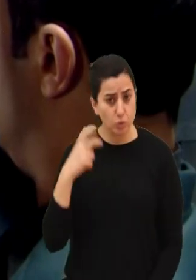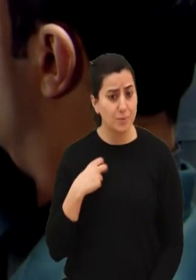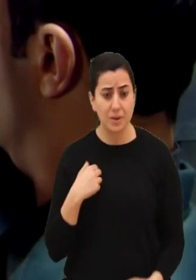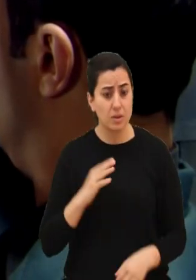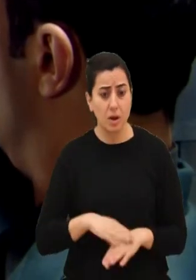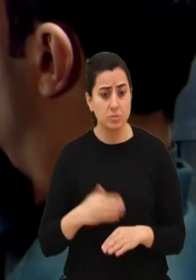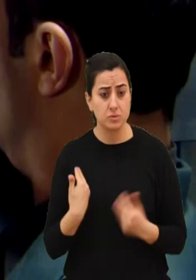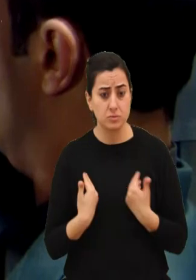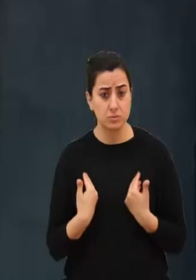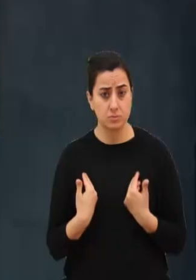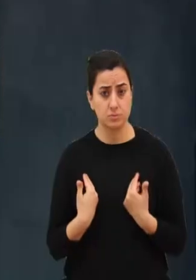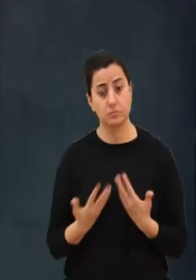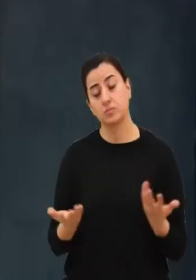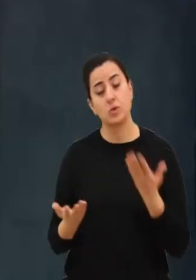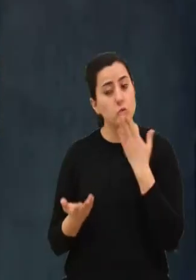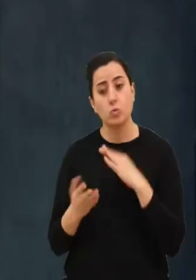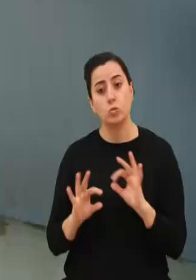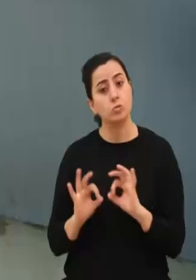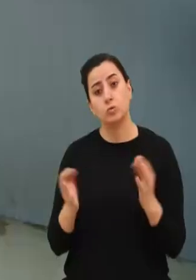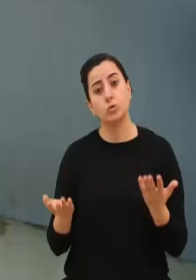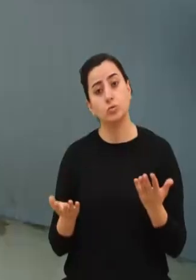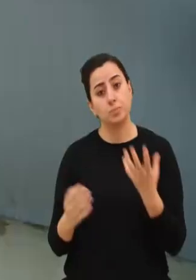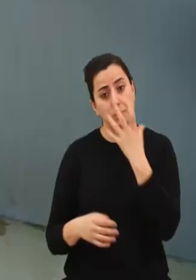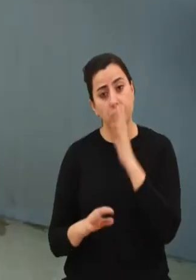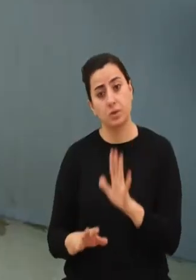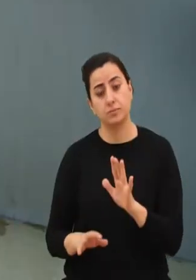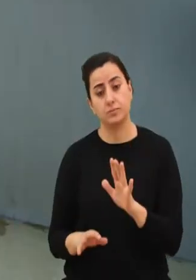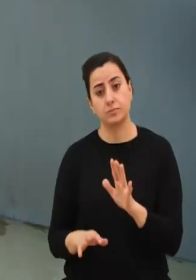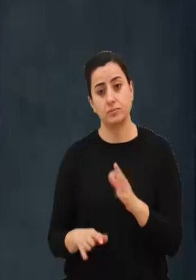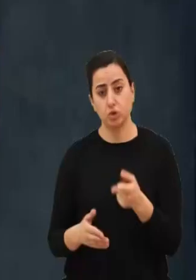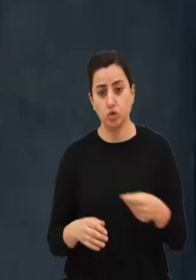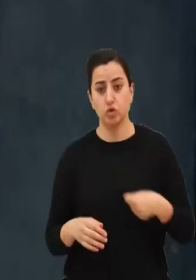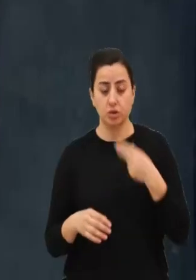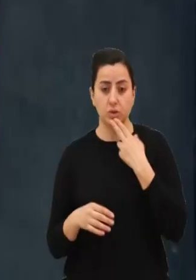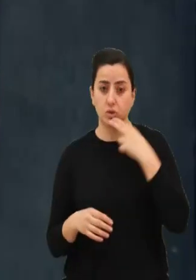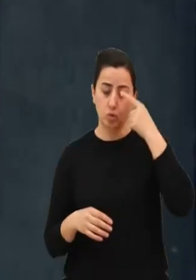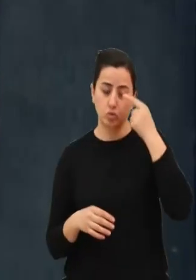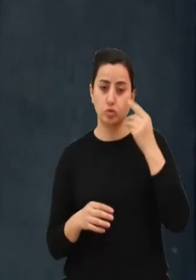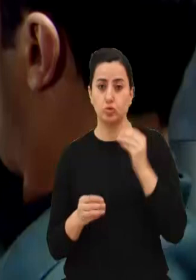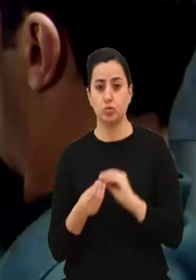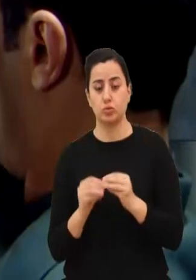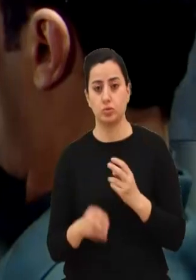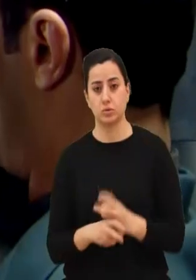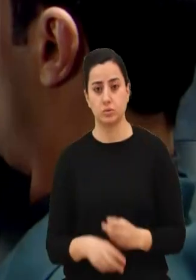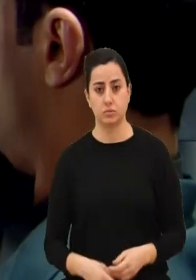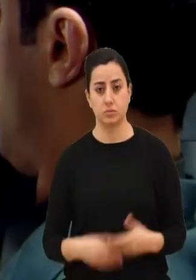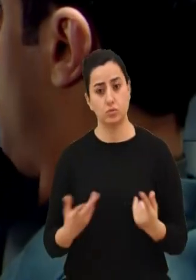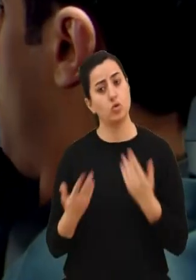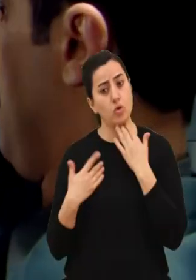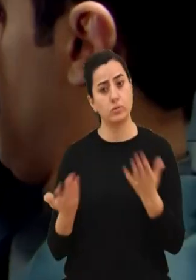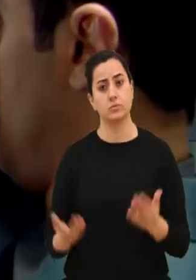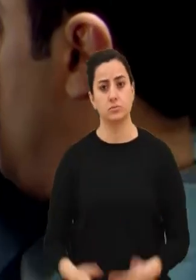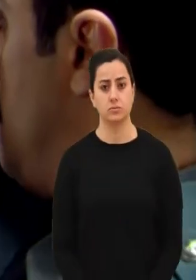ne yapmam gerekiyor bu durumda? Yapacak bir şey yok, yapacak bir şey yok. Ya darp suçu var ortada, kadının gözü çıkıyormuş az daha Pıtık ya. Böyle şey olur mu